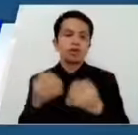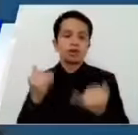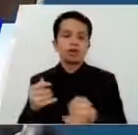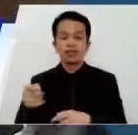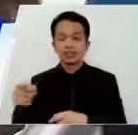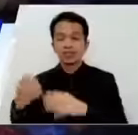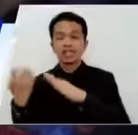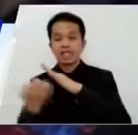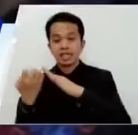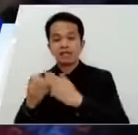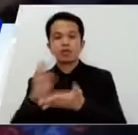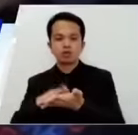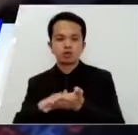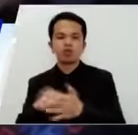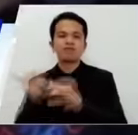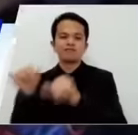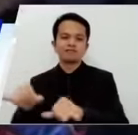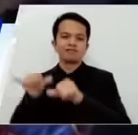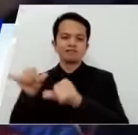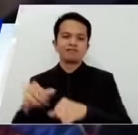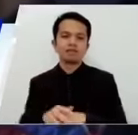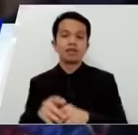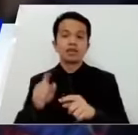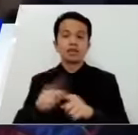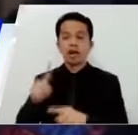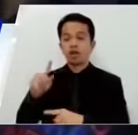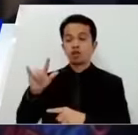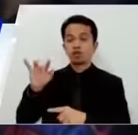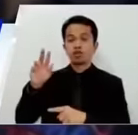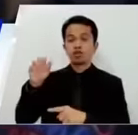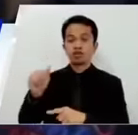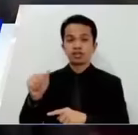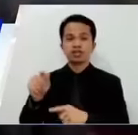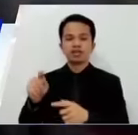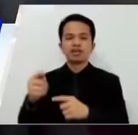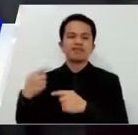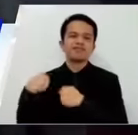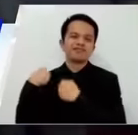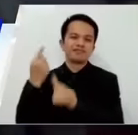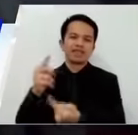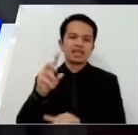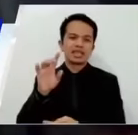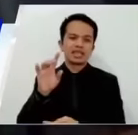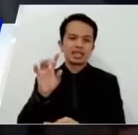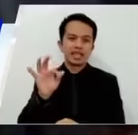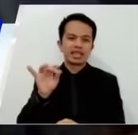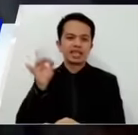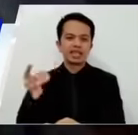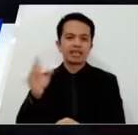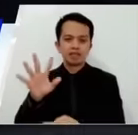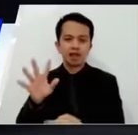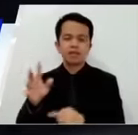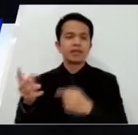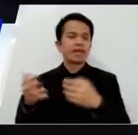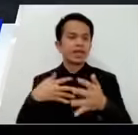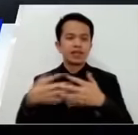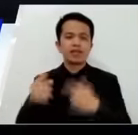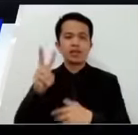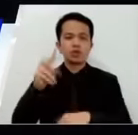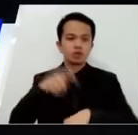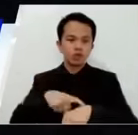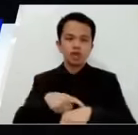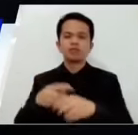ilang nasunugan. Pero si Luisa, na 1985 pa nakatira sa lugar, kahit 2 beses na raw nasunugan, sa Parola pa rin